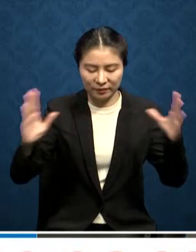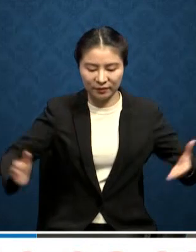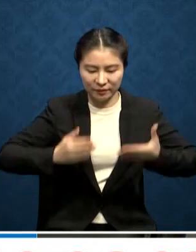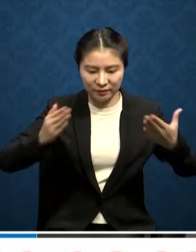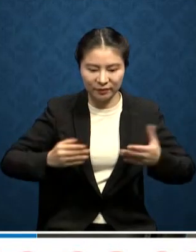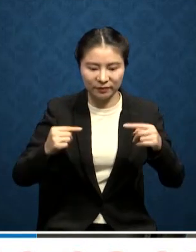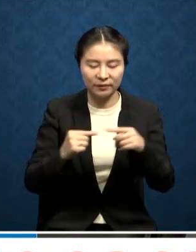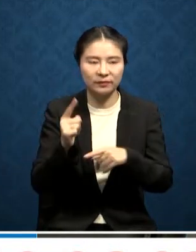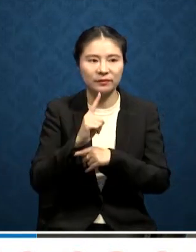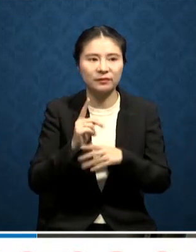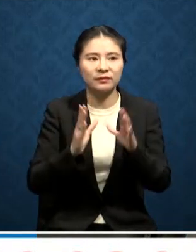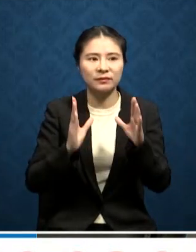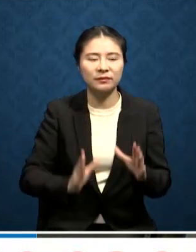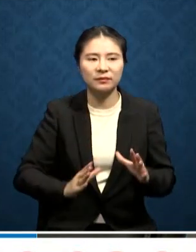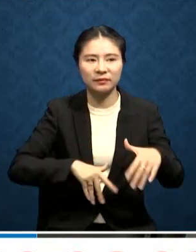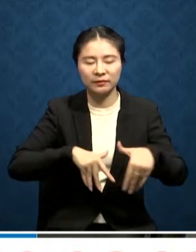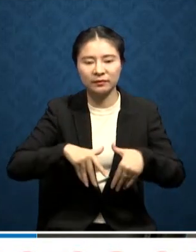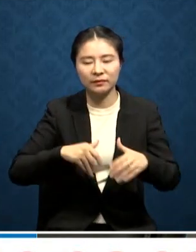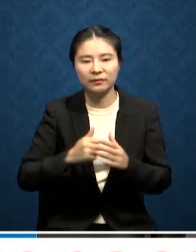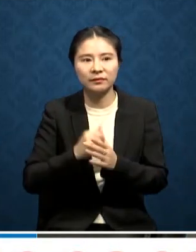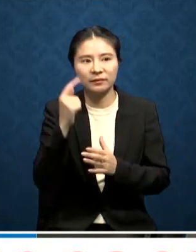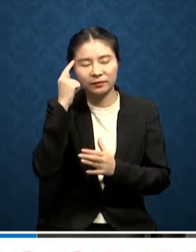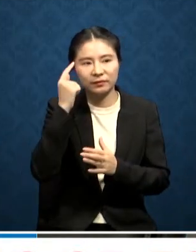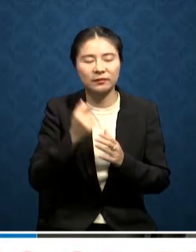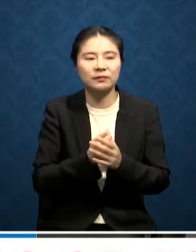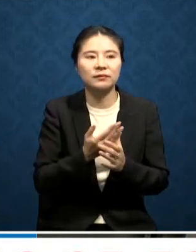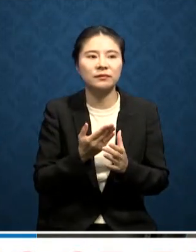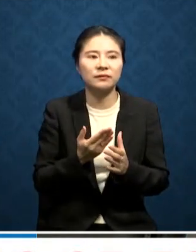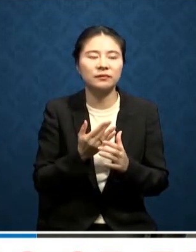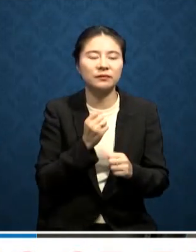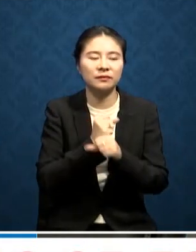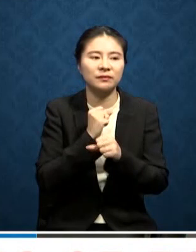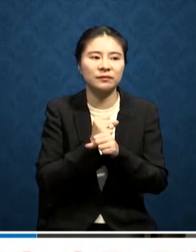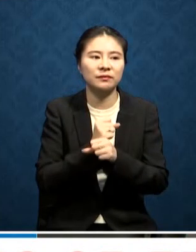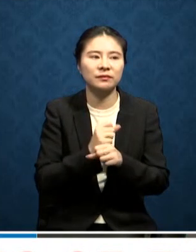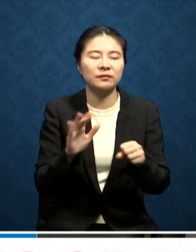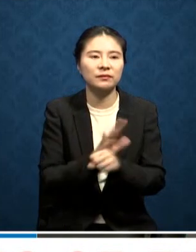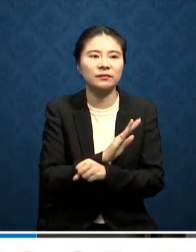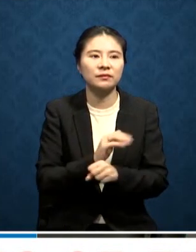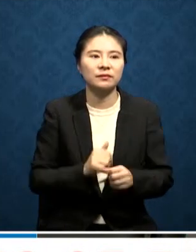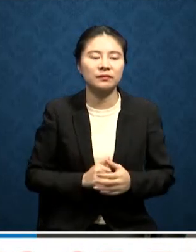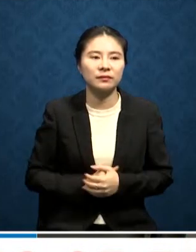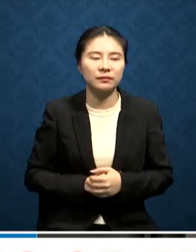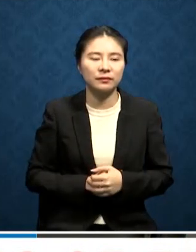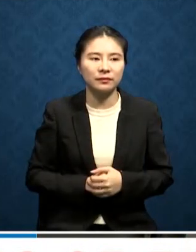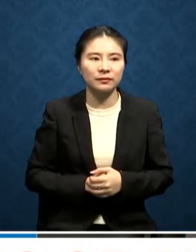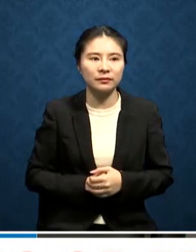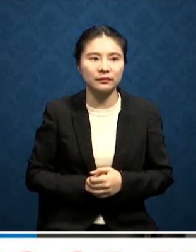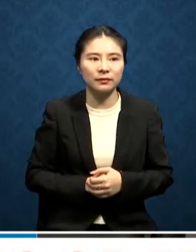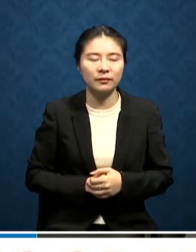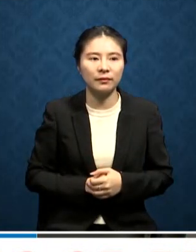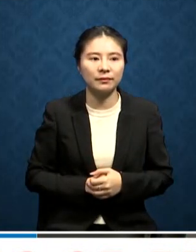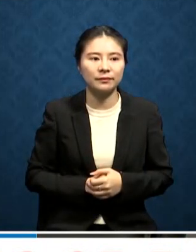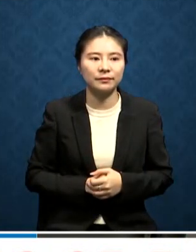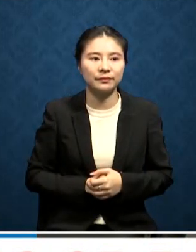รณรงค์ให้ชาวบ้านได้รู้ได้อะไรนะครับขอรบกวนท่านได้ทำเต็มที่หน่อยนะครับทำให้สุดฝีมือทำให้